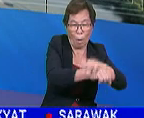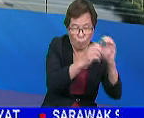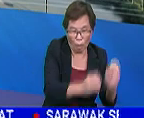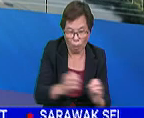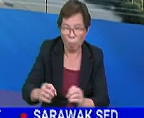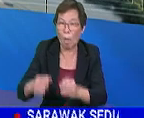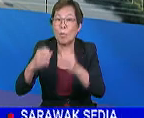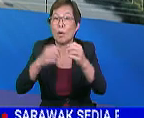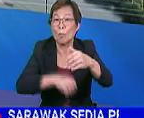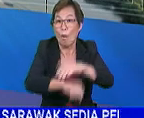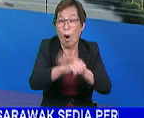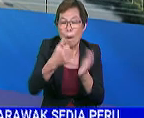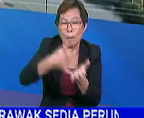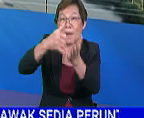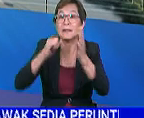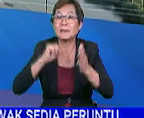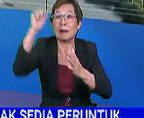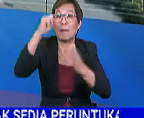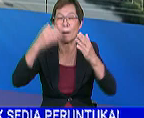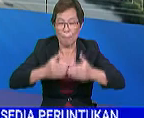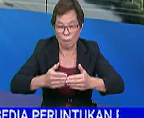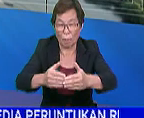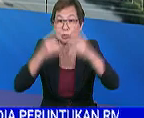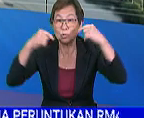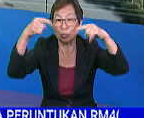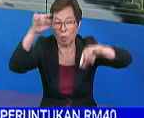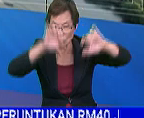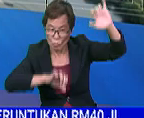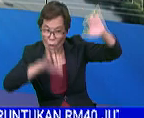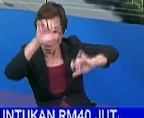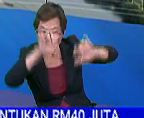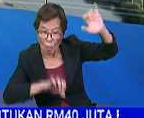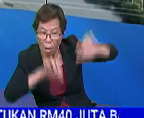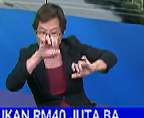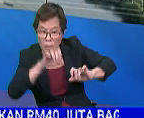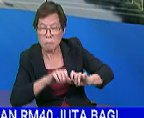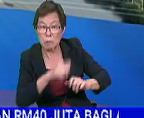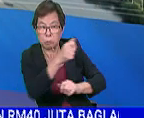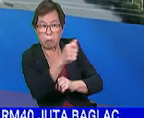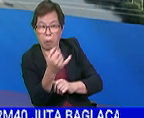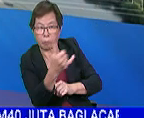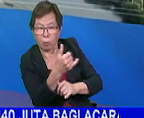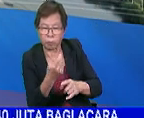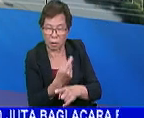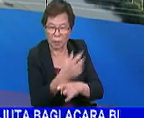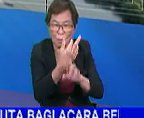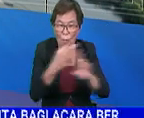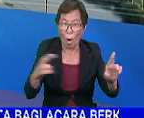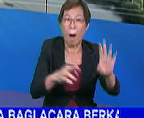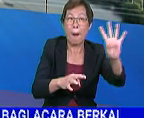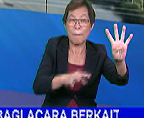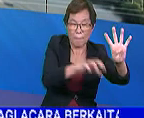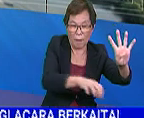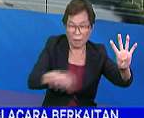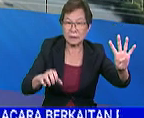kejohanan bola sepak piala Sabah maju jaya adalah kaedah strategi menilai keberkesanan latihan dan persediaan empat pasukan negeri